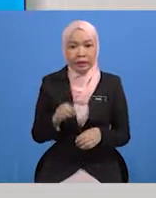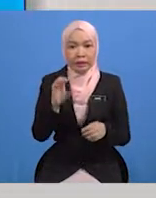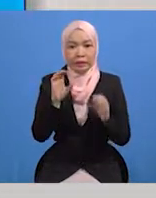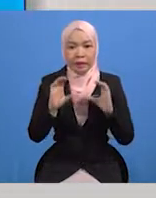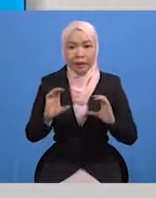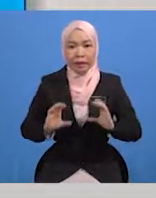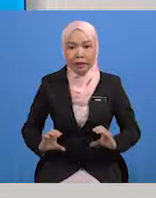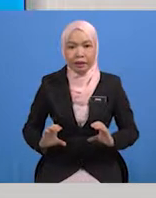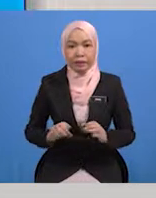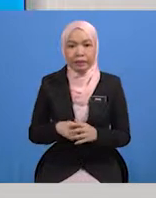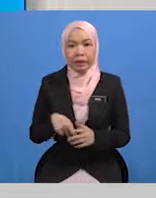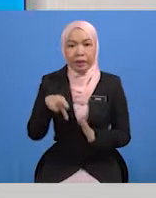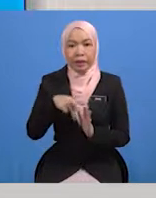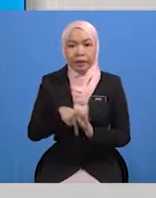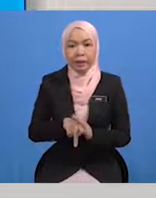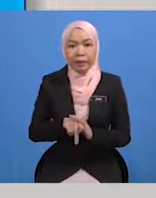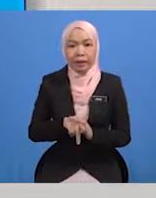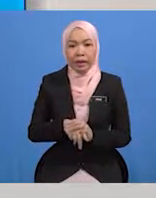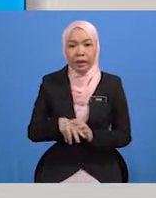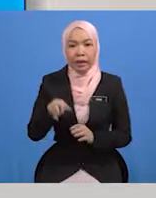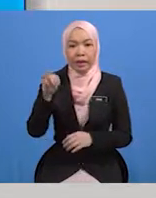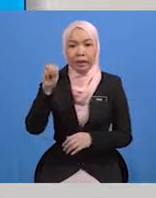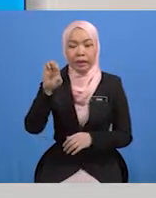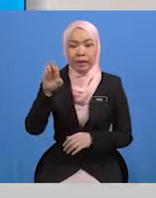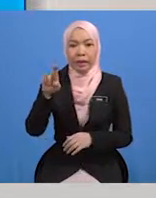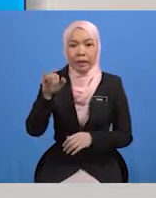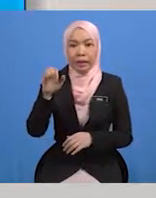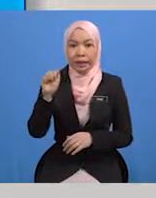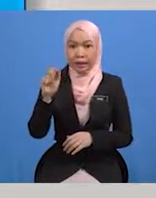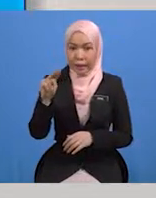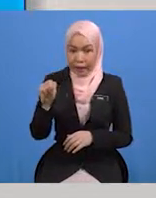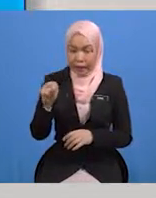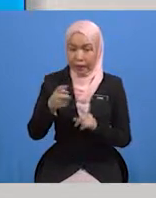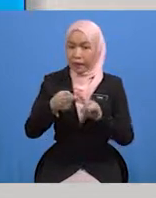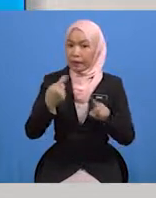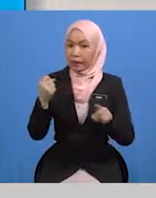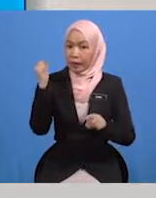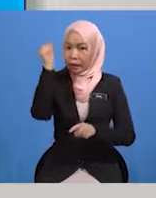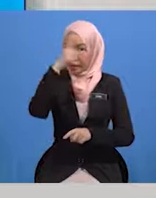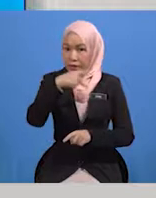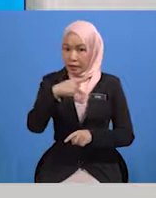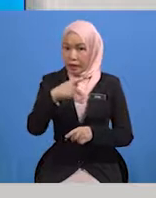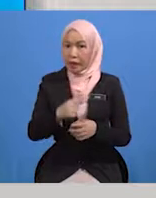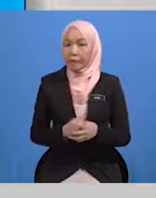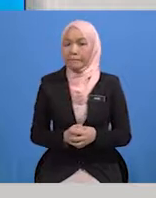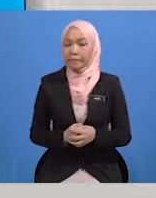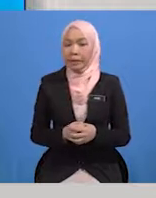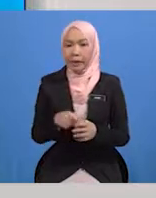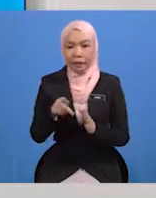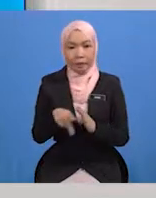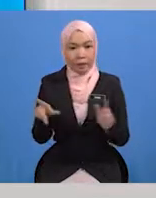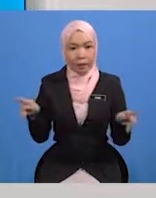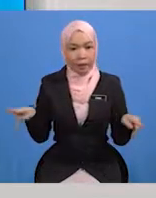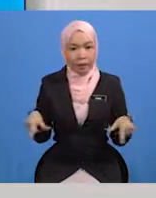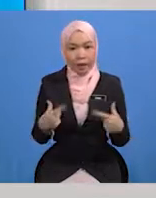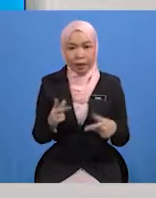Kedua, melalui sikap, tingkah laku, perasaan dan pemikiran watak itu